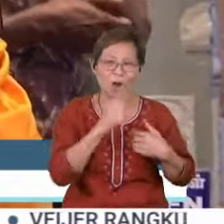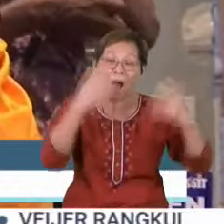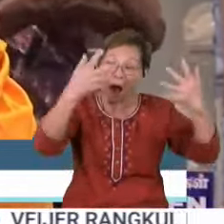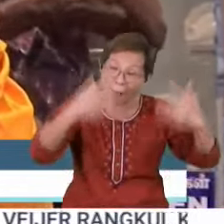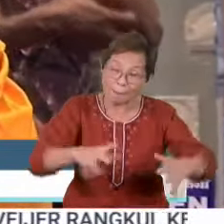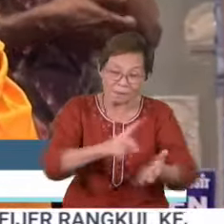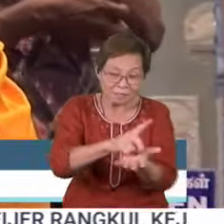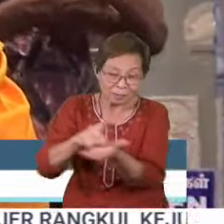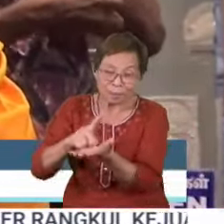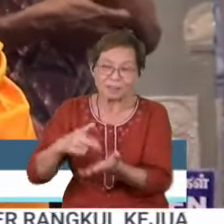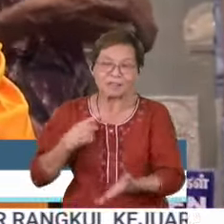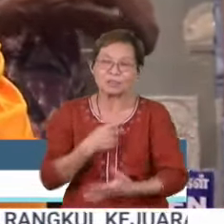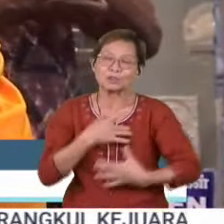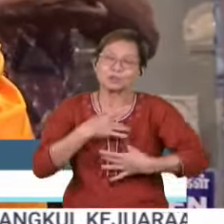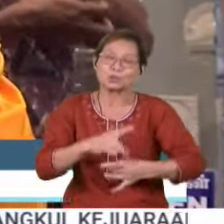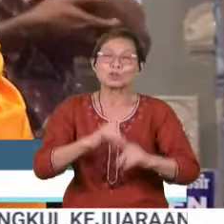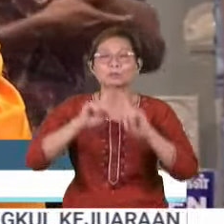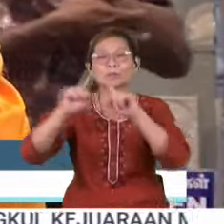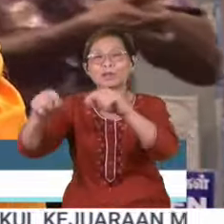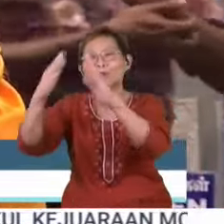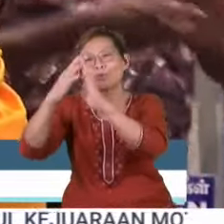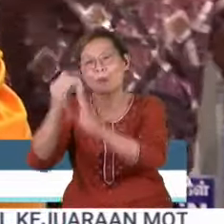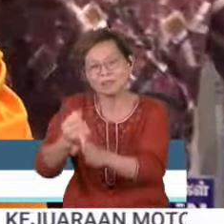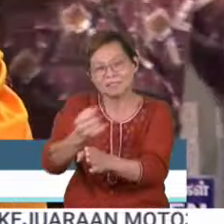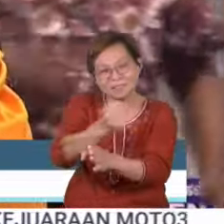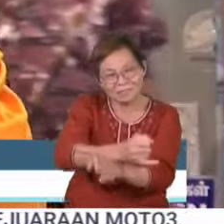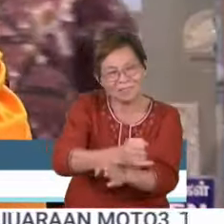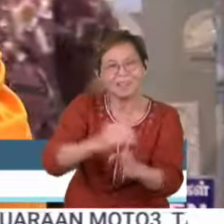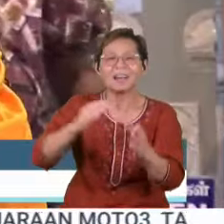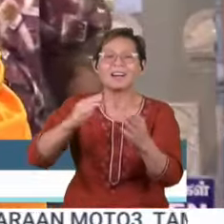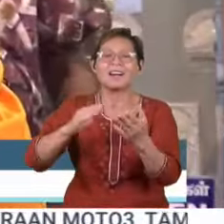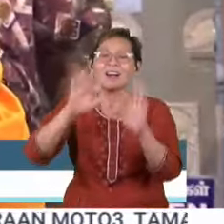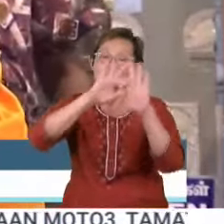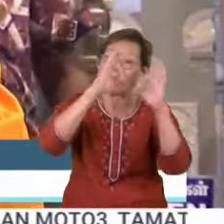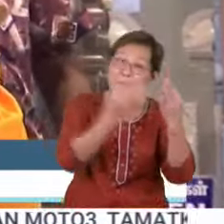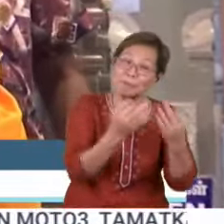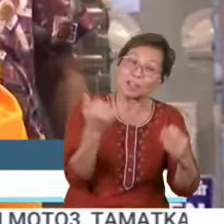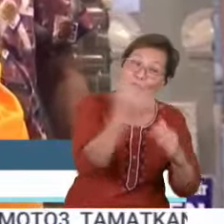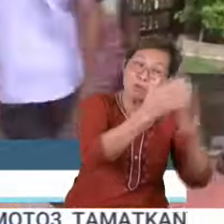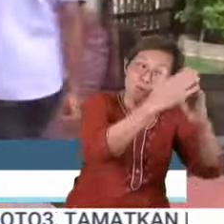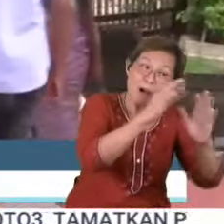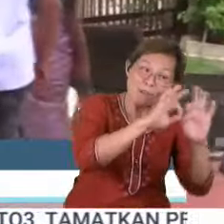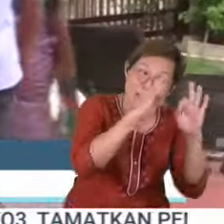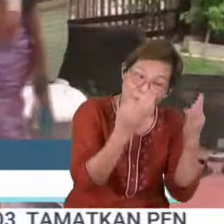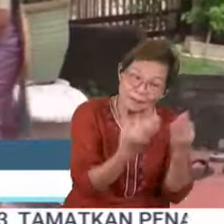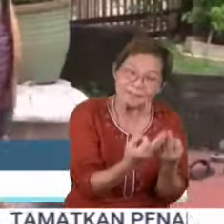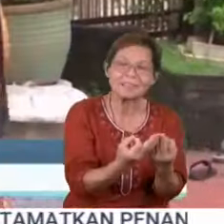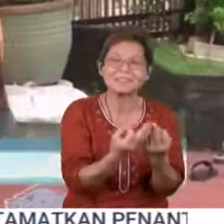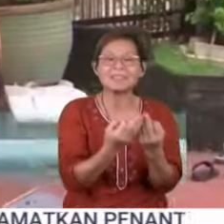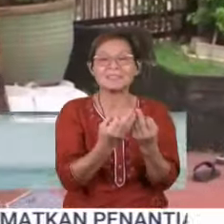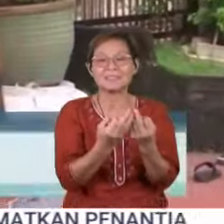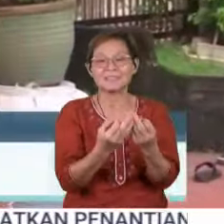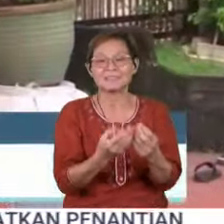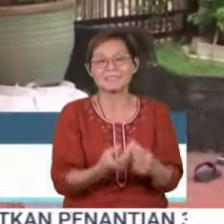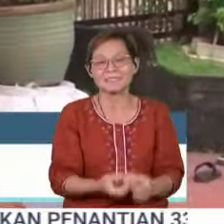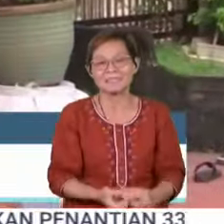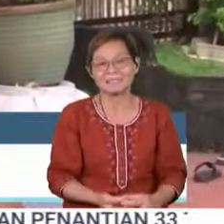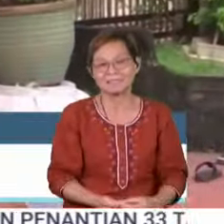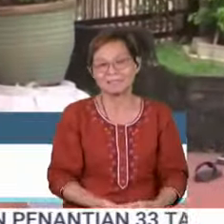habis Deepavali, kita suka pergi rumah-rumah jiran, family members, just for the, you